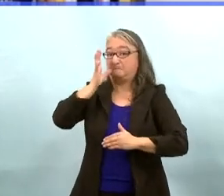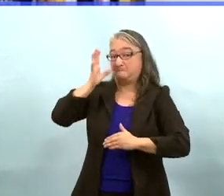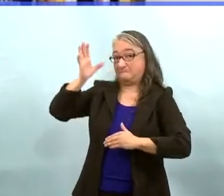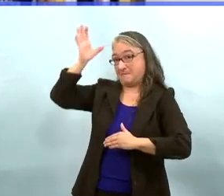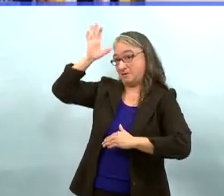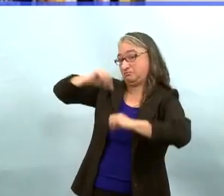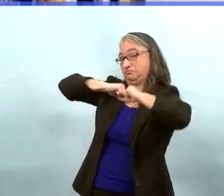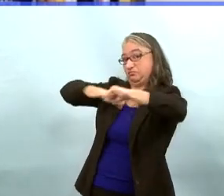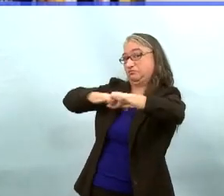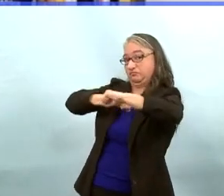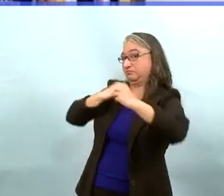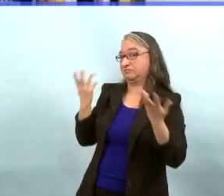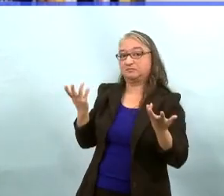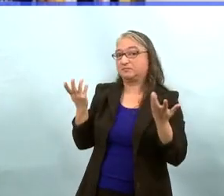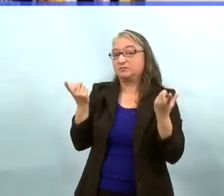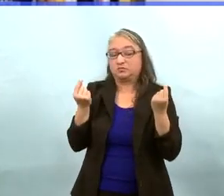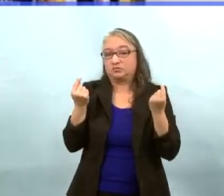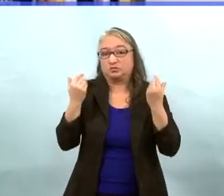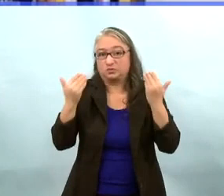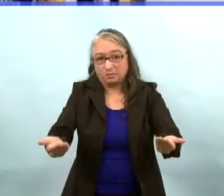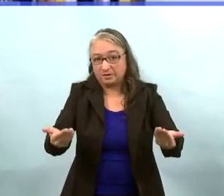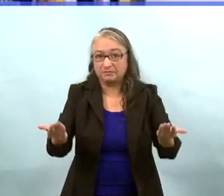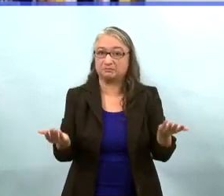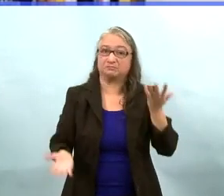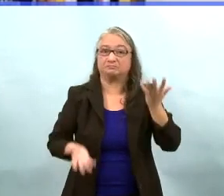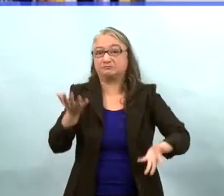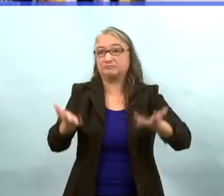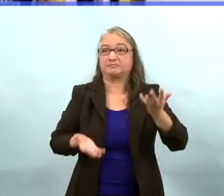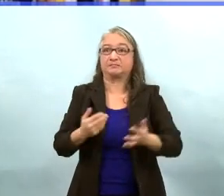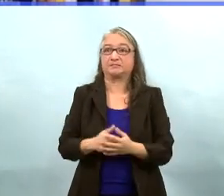le sous-directeur, parce qu'il y avait des parents qui n'étaient pas d'accord avec le programme